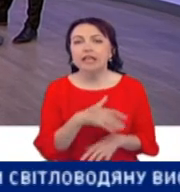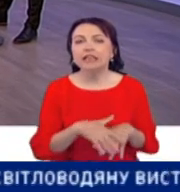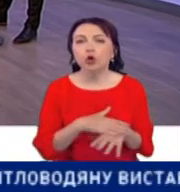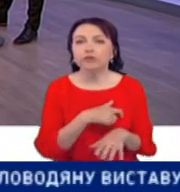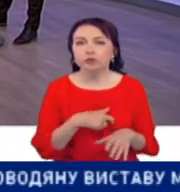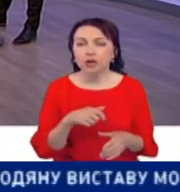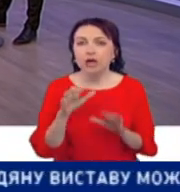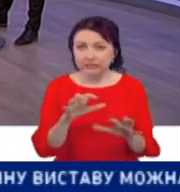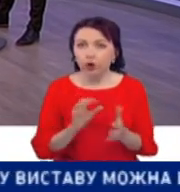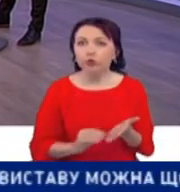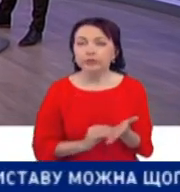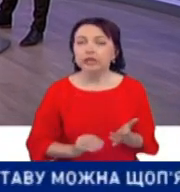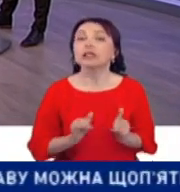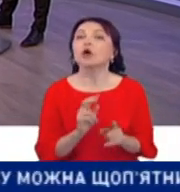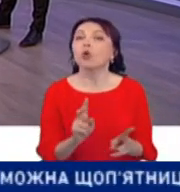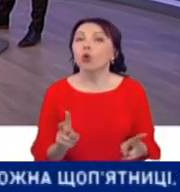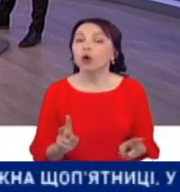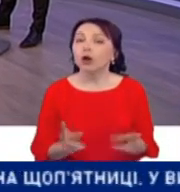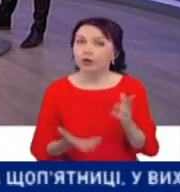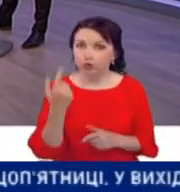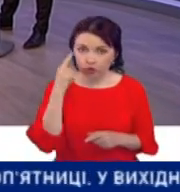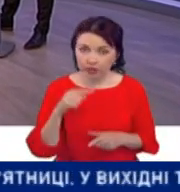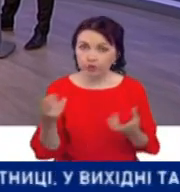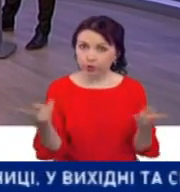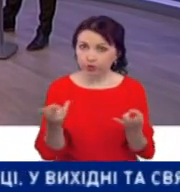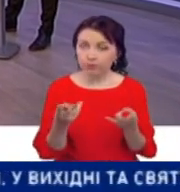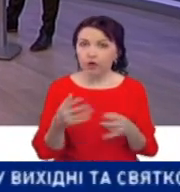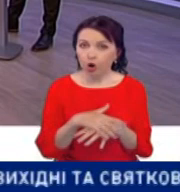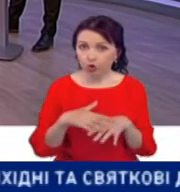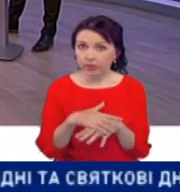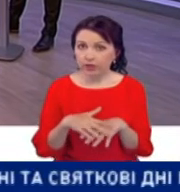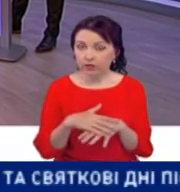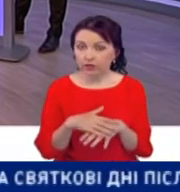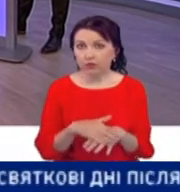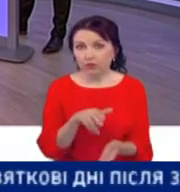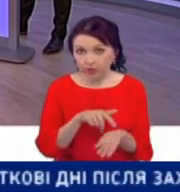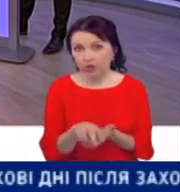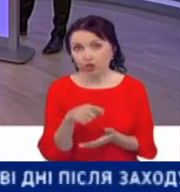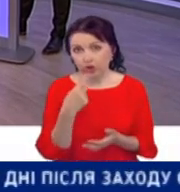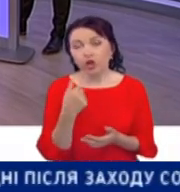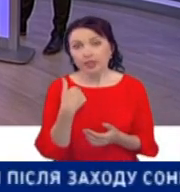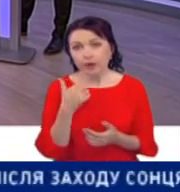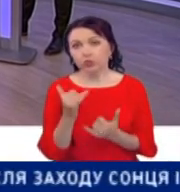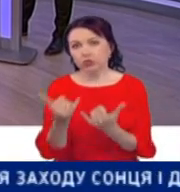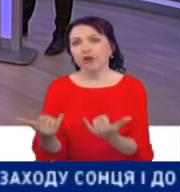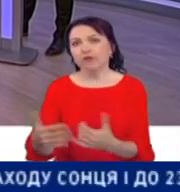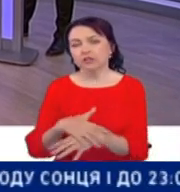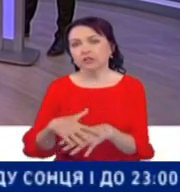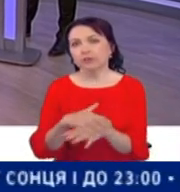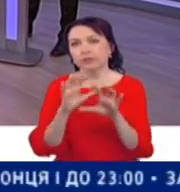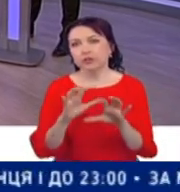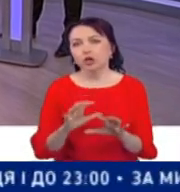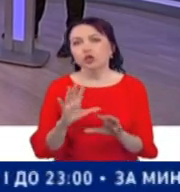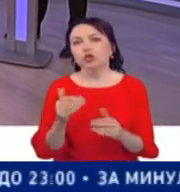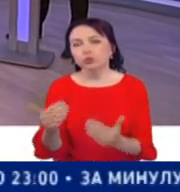Закони писати? Для кого будеш писати? Якщо ти знаєш потреби громадян, то ти будеш ідеш і кажеш, я буду писати для вас закони, щоб вас тут на місцях краще